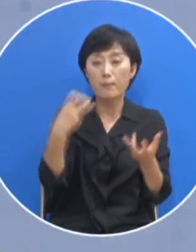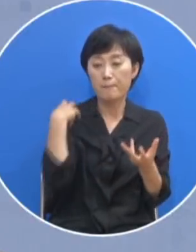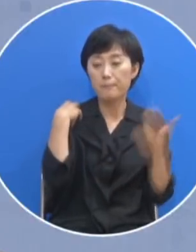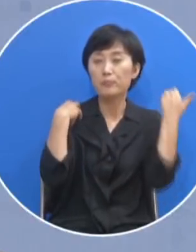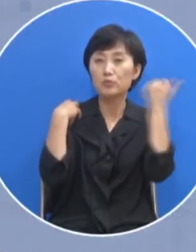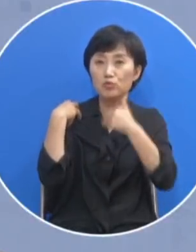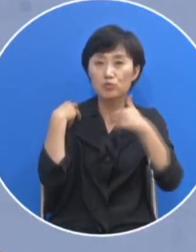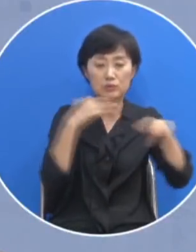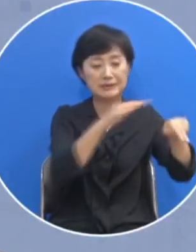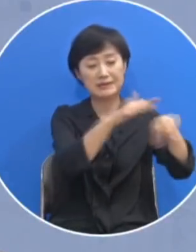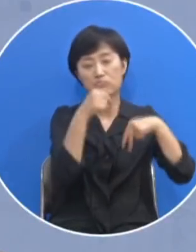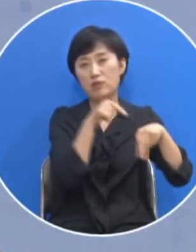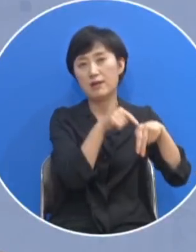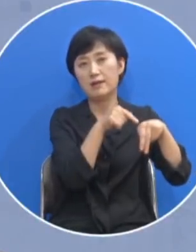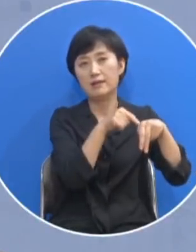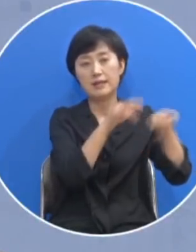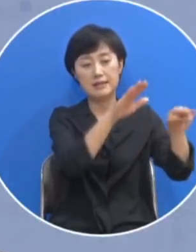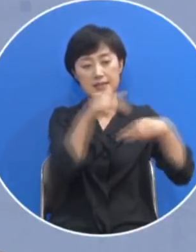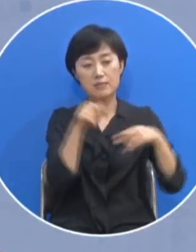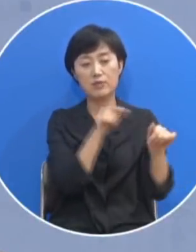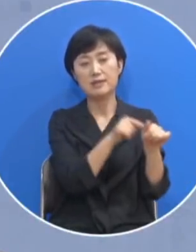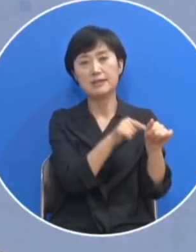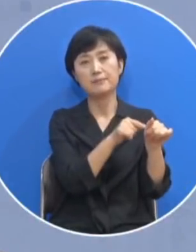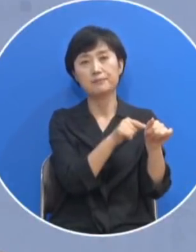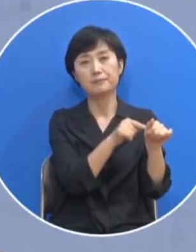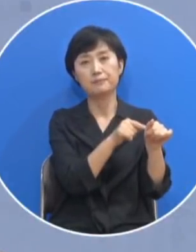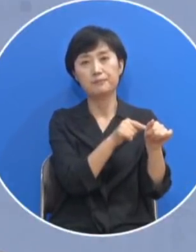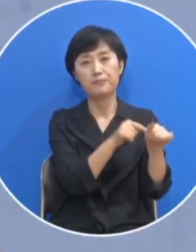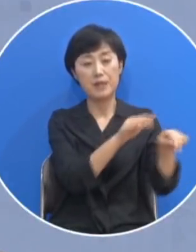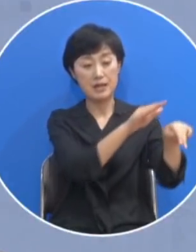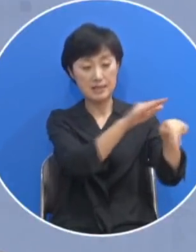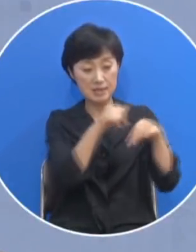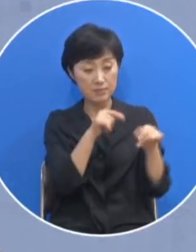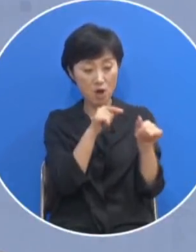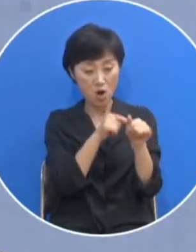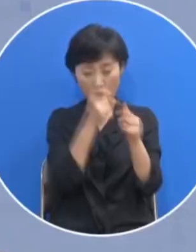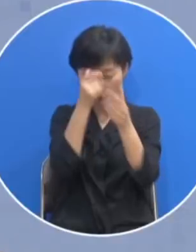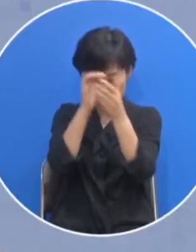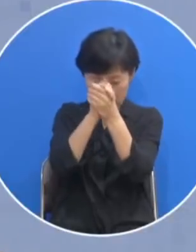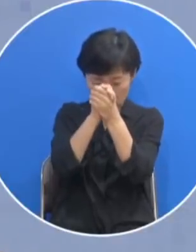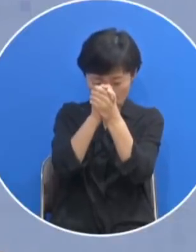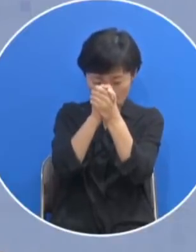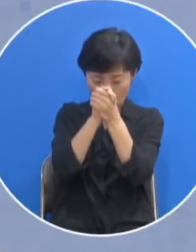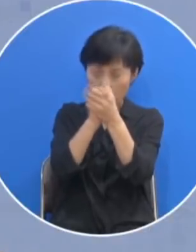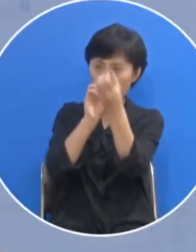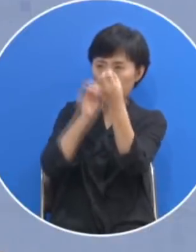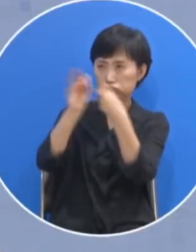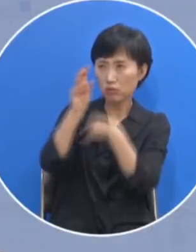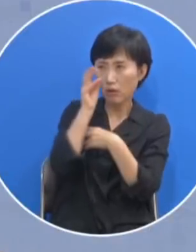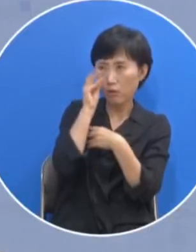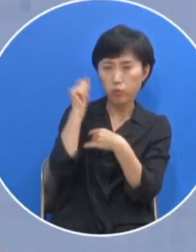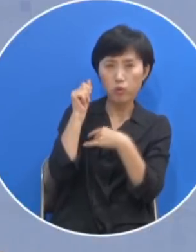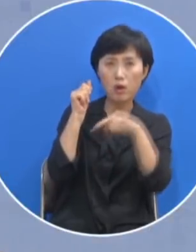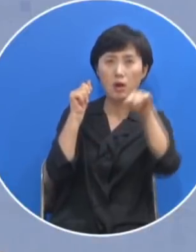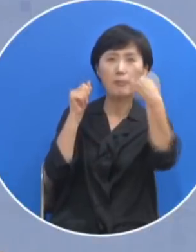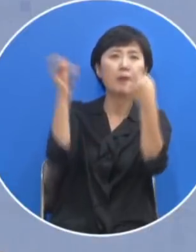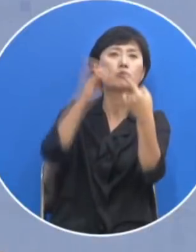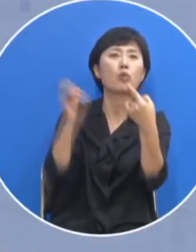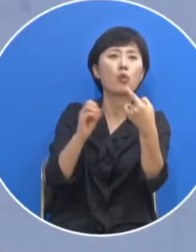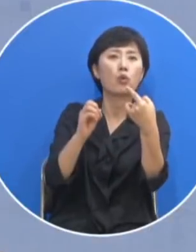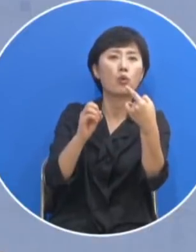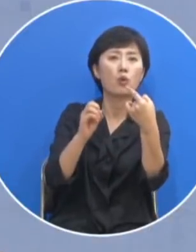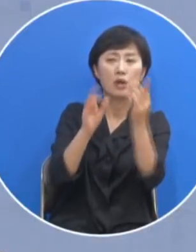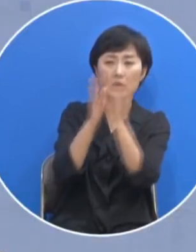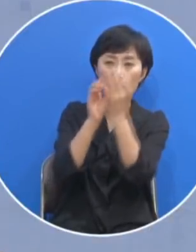고스트 3 발생하나요 그러니 사무엘이 말이 한 번 또는 그 다음 떨어지지 않았다 이 말은 모든